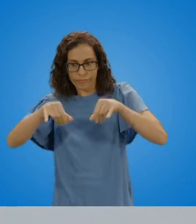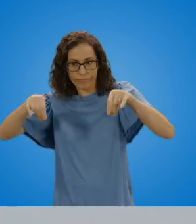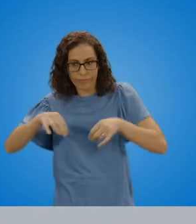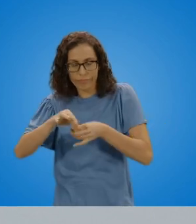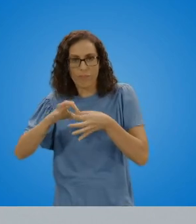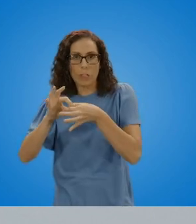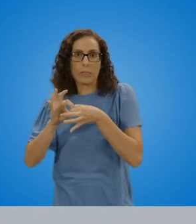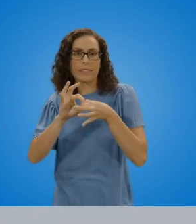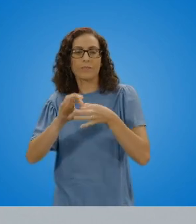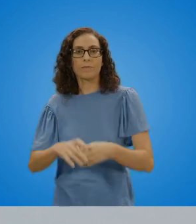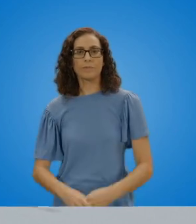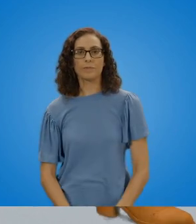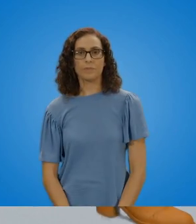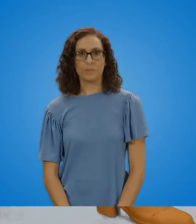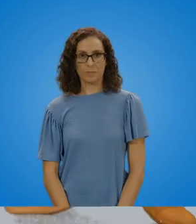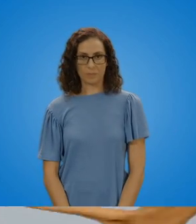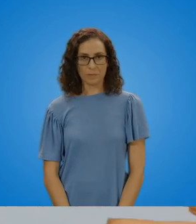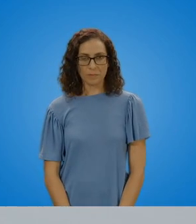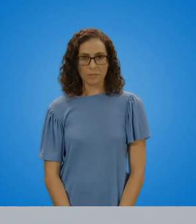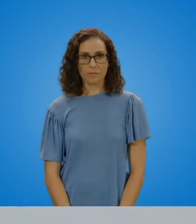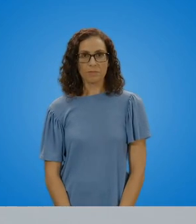l-ħamrija għall-pjanti. Ħamm!